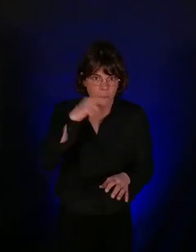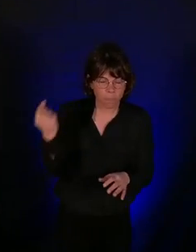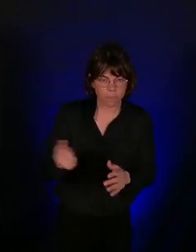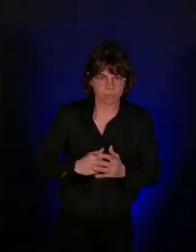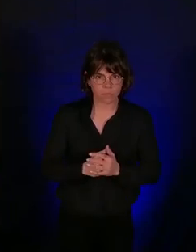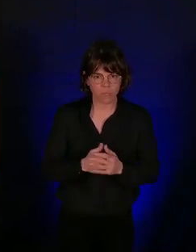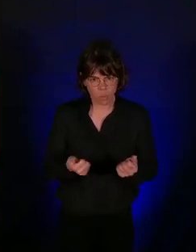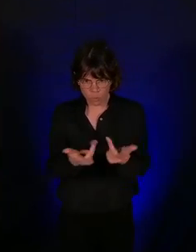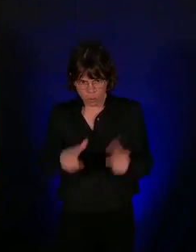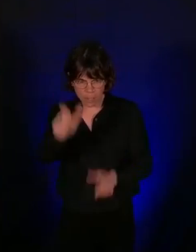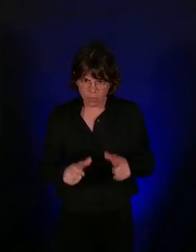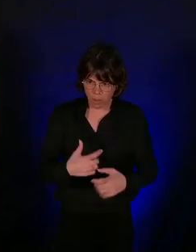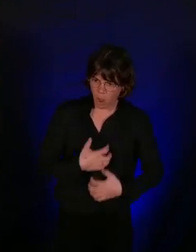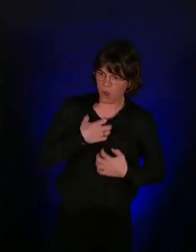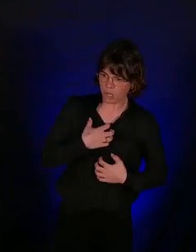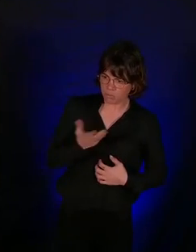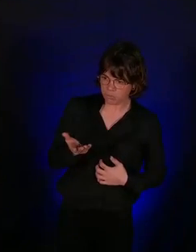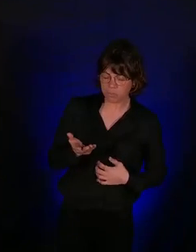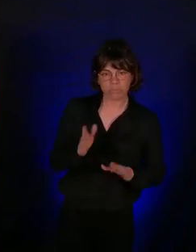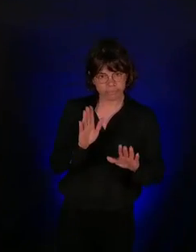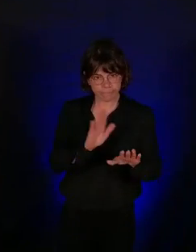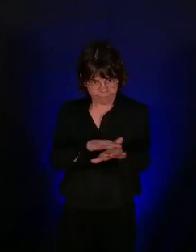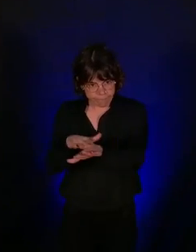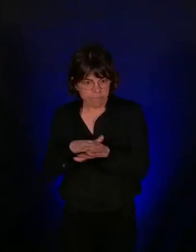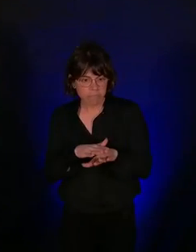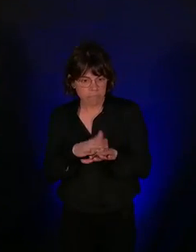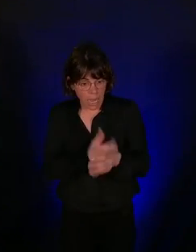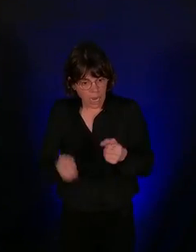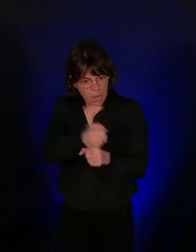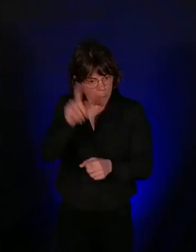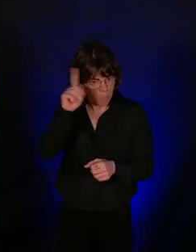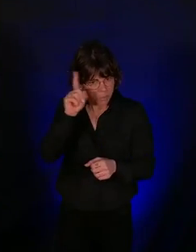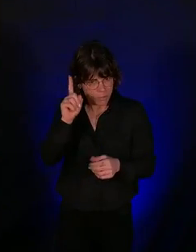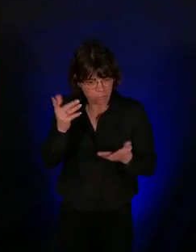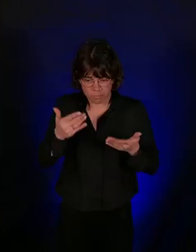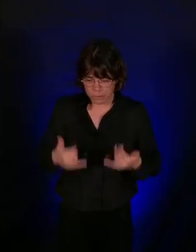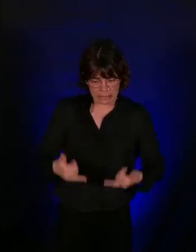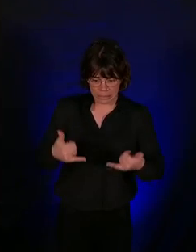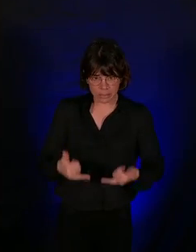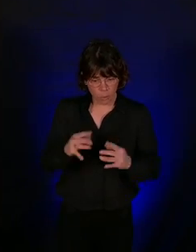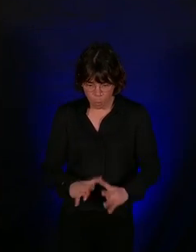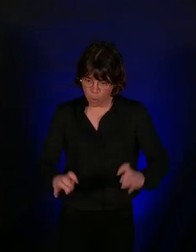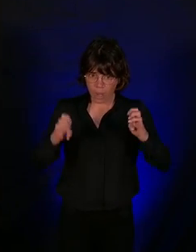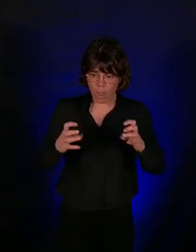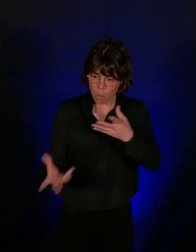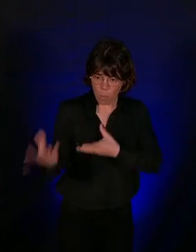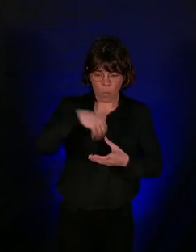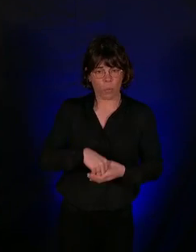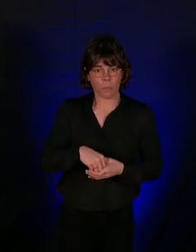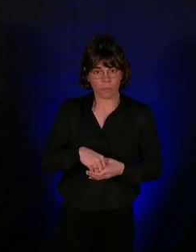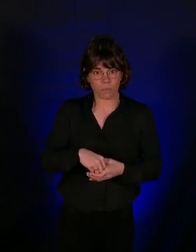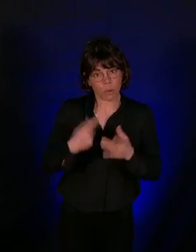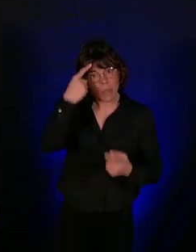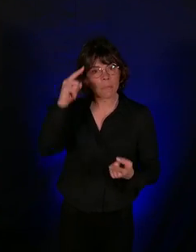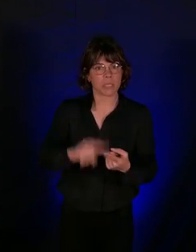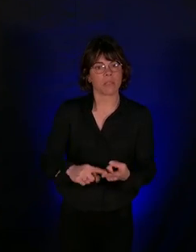heurté certains d'entre vous nous tenons à préciser qu'elle a été créée spécialement pour notre congrès et avait pour seul